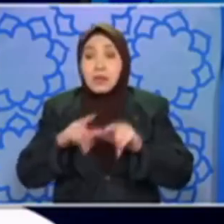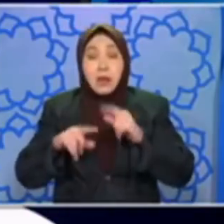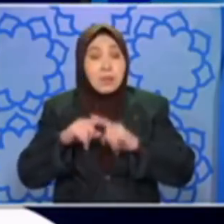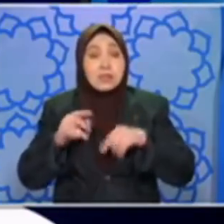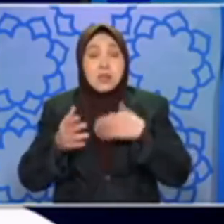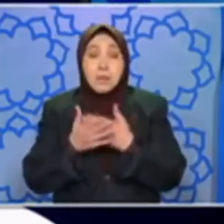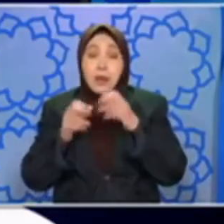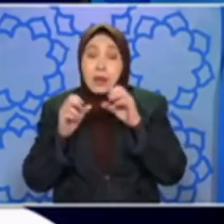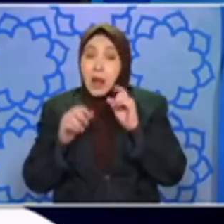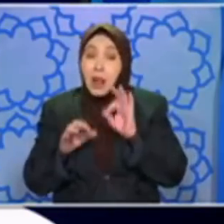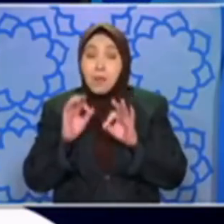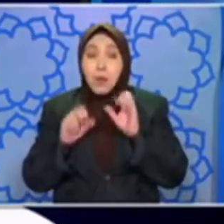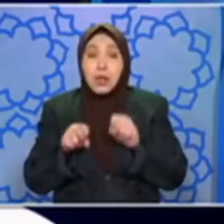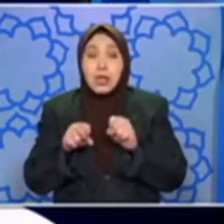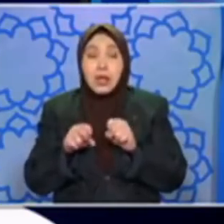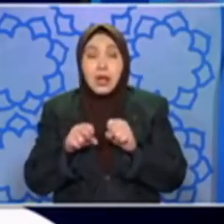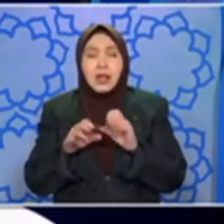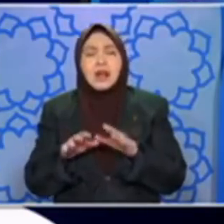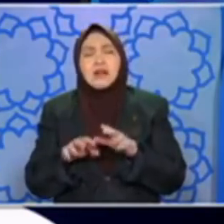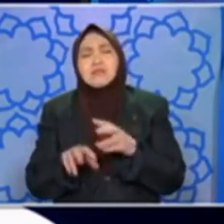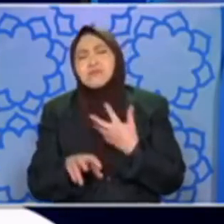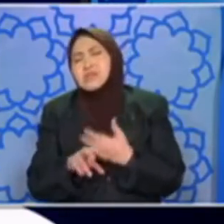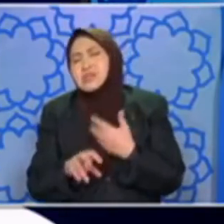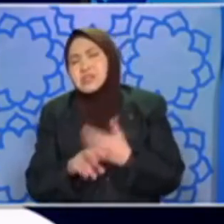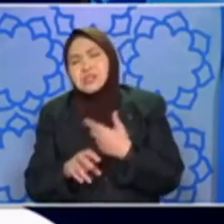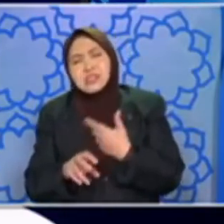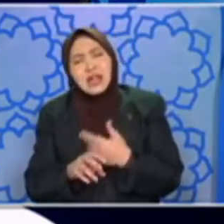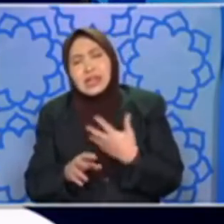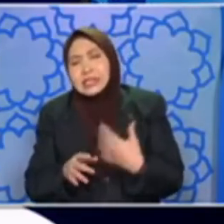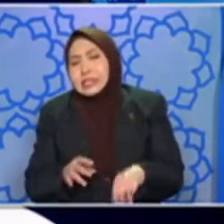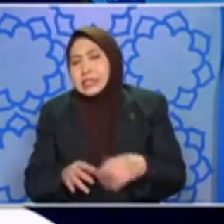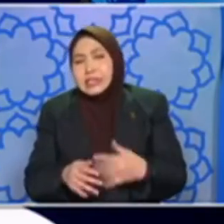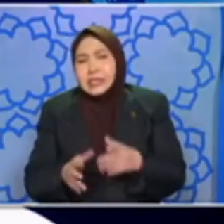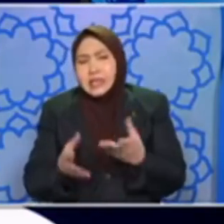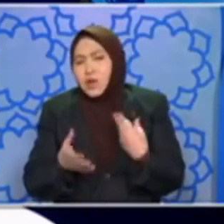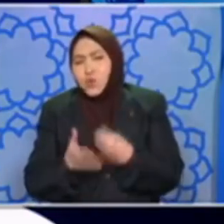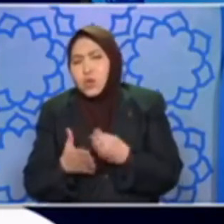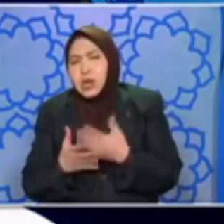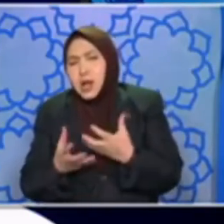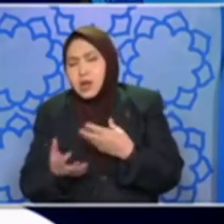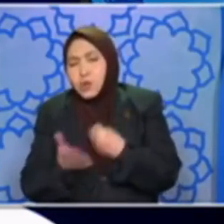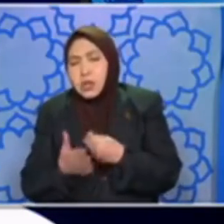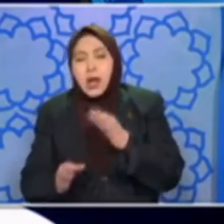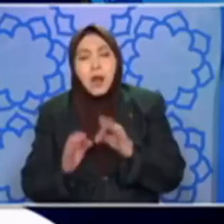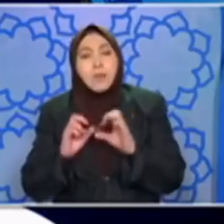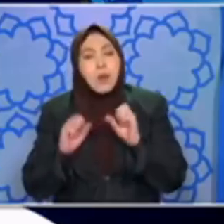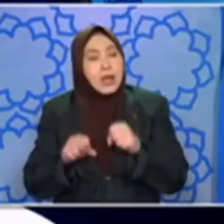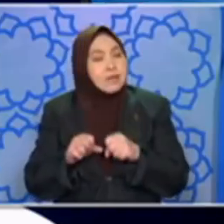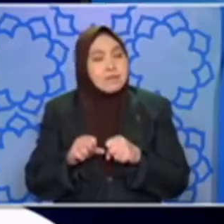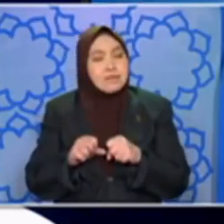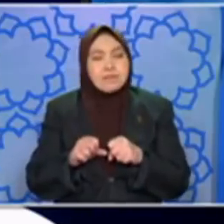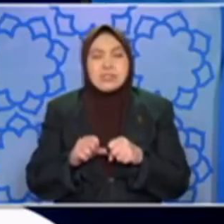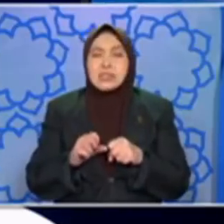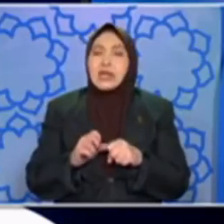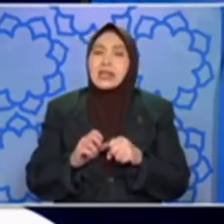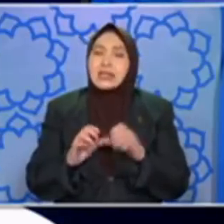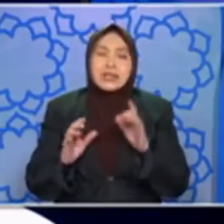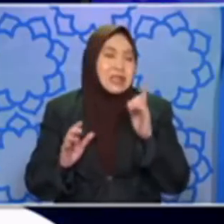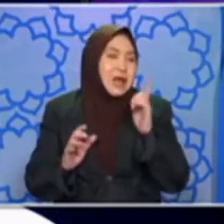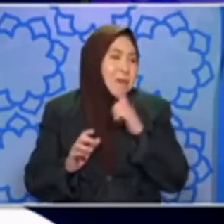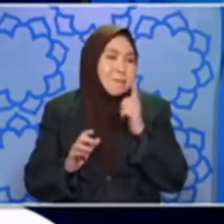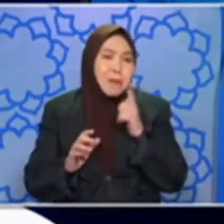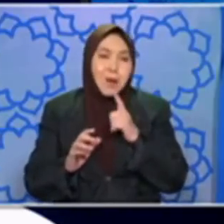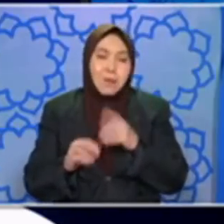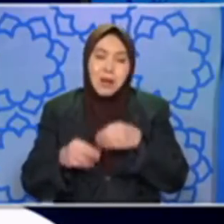kalau boleh dia alah susah betul lah nak. Dia dah kalau boleh tak nak buka kepada